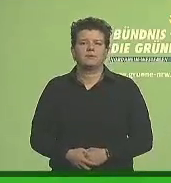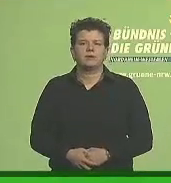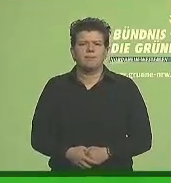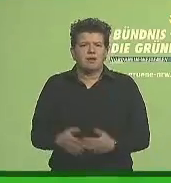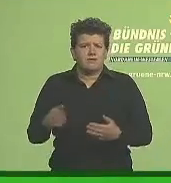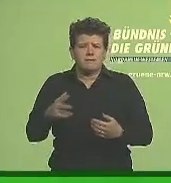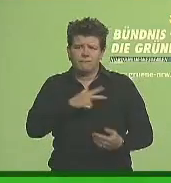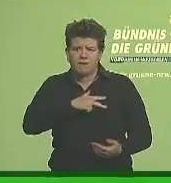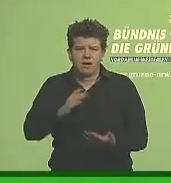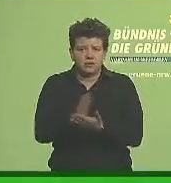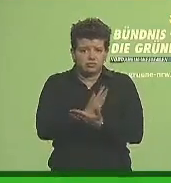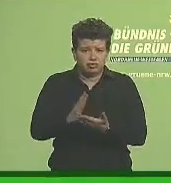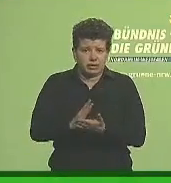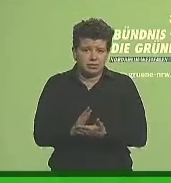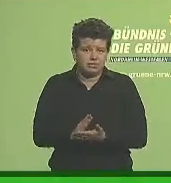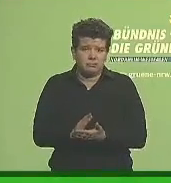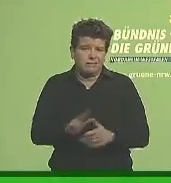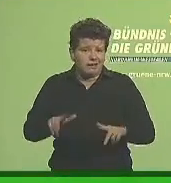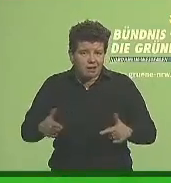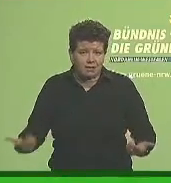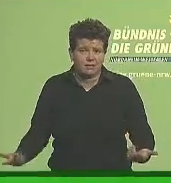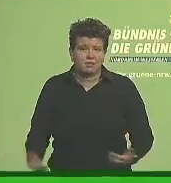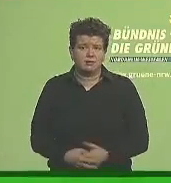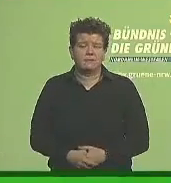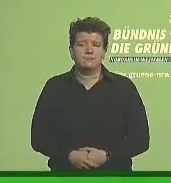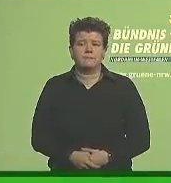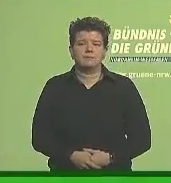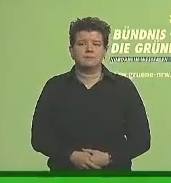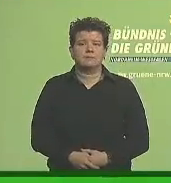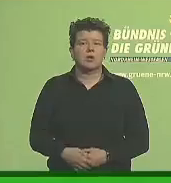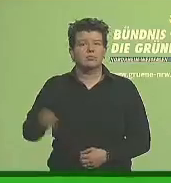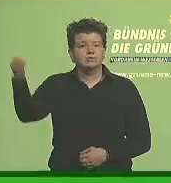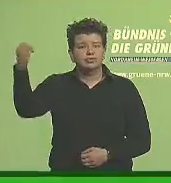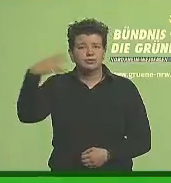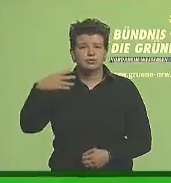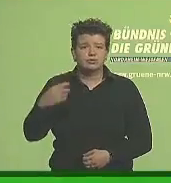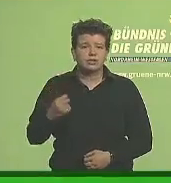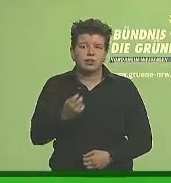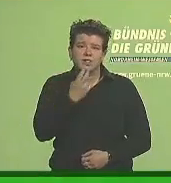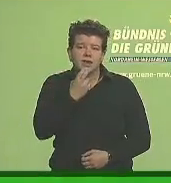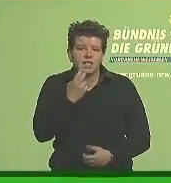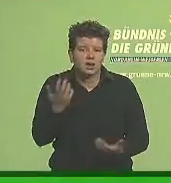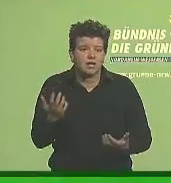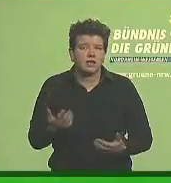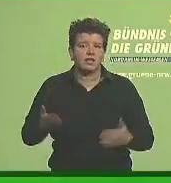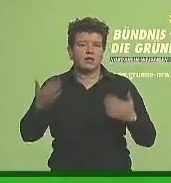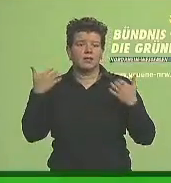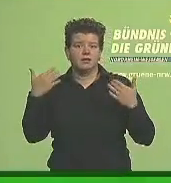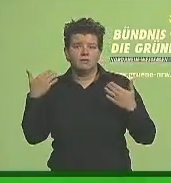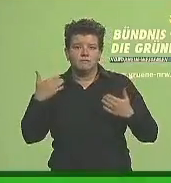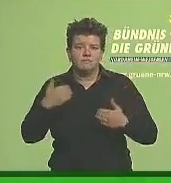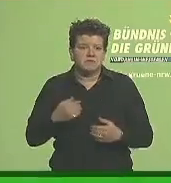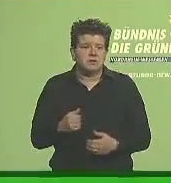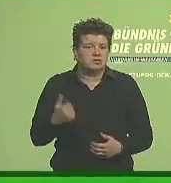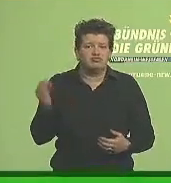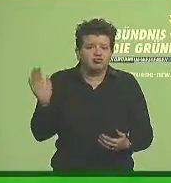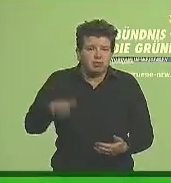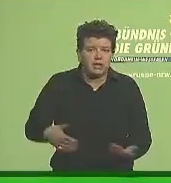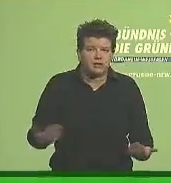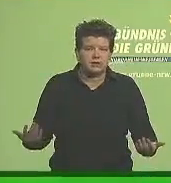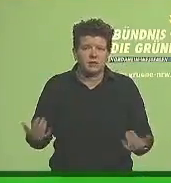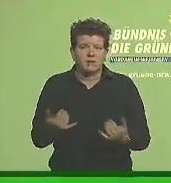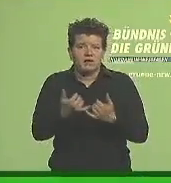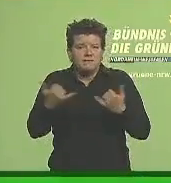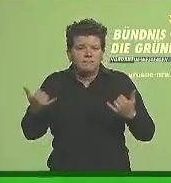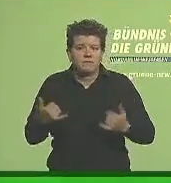Und dann wird die Sonne durch die Arena gezogen, schlecht gemacht. Jetzt der Wind soll gedeckelt werden. Ja, wo sind Sie denn, die Sicherheiten